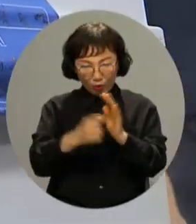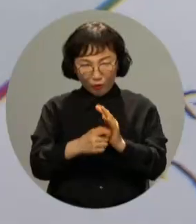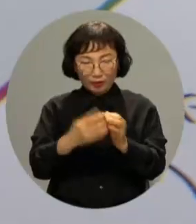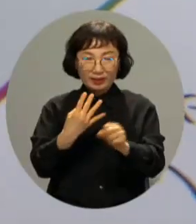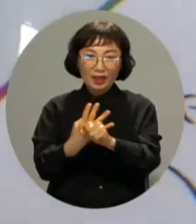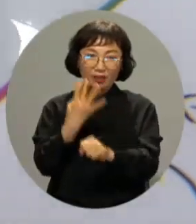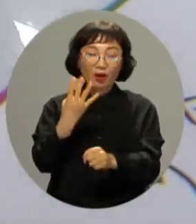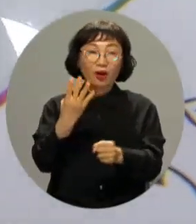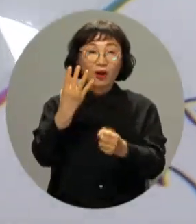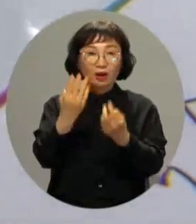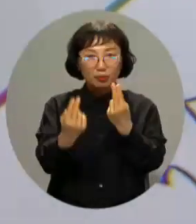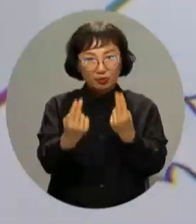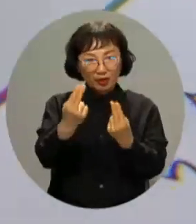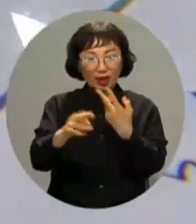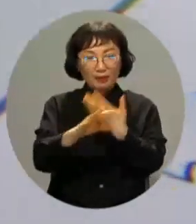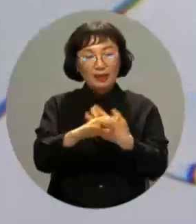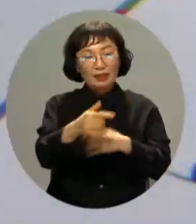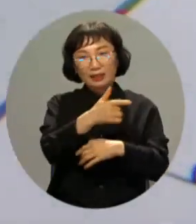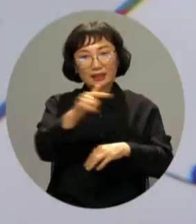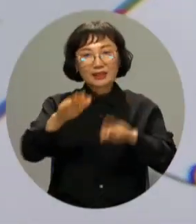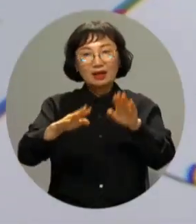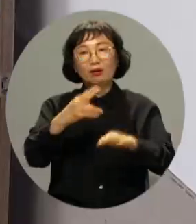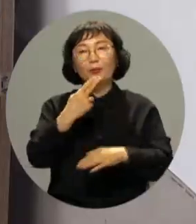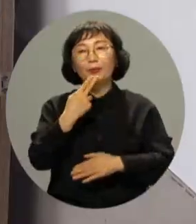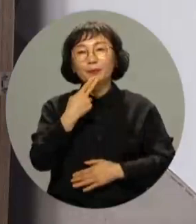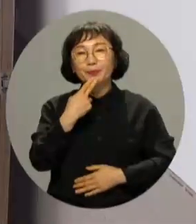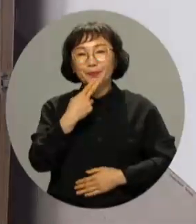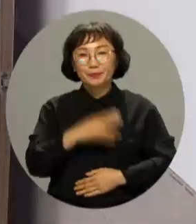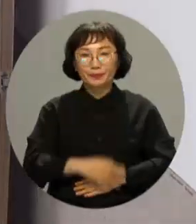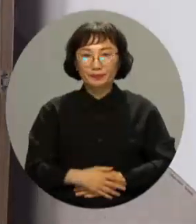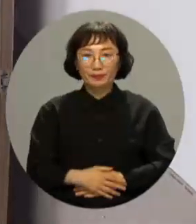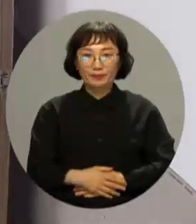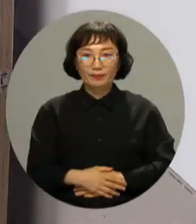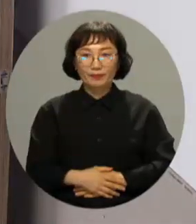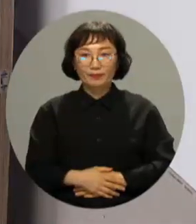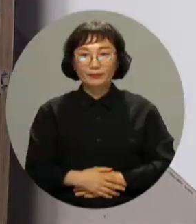당시 38건과 크게 다르지 않았습니다. MBC 뉴스 이창익입니다.